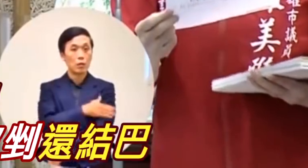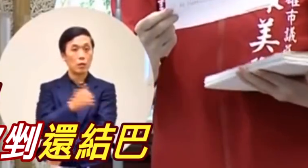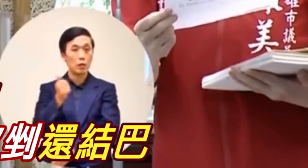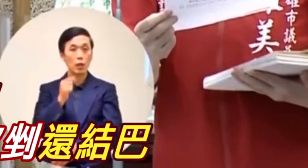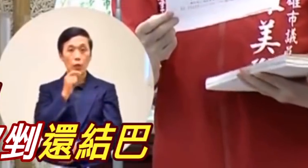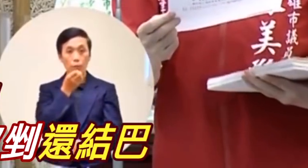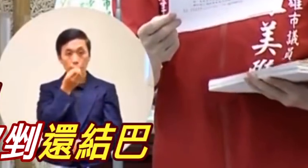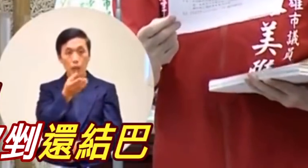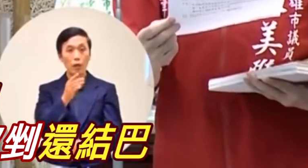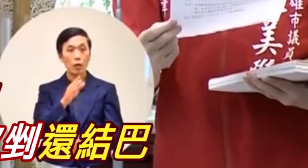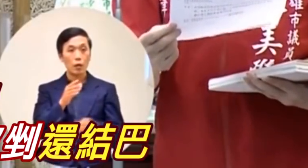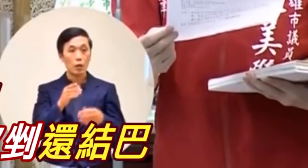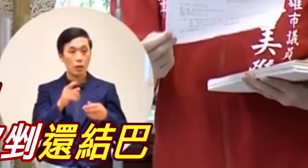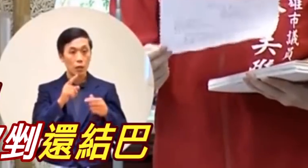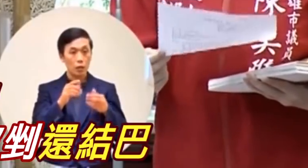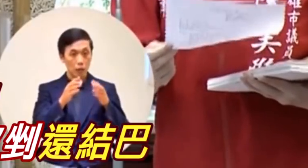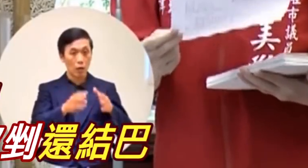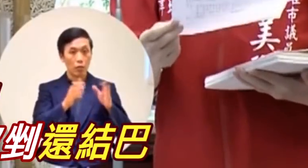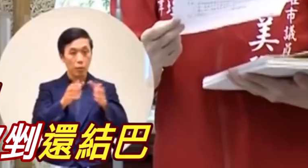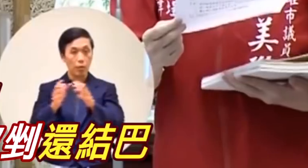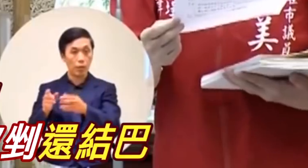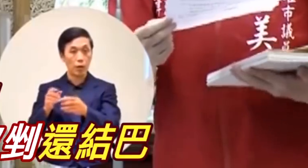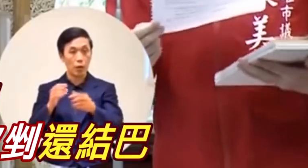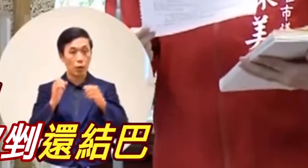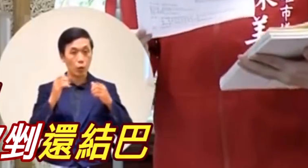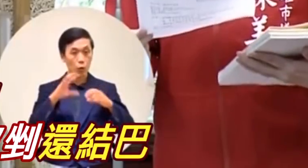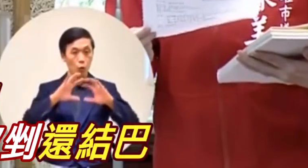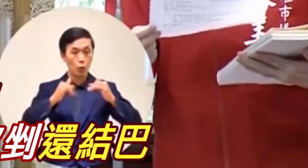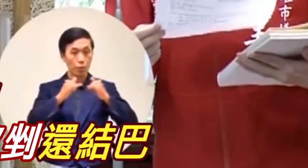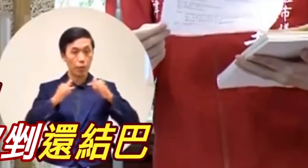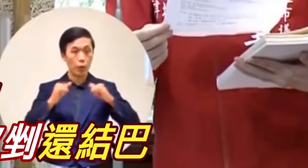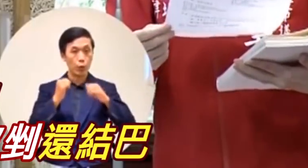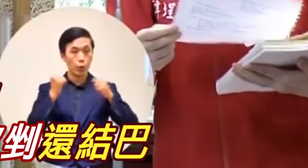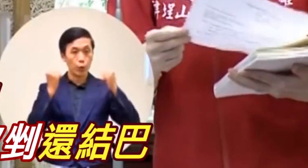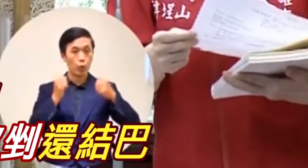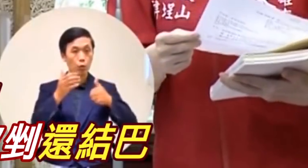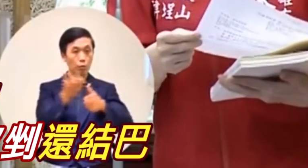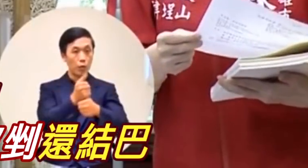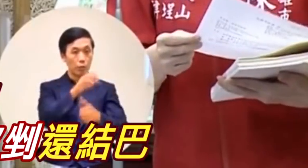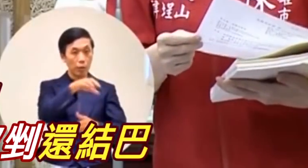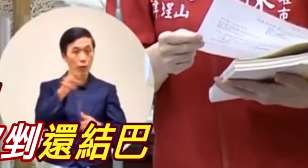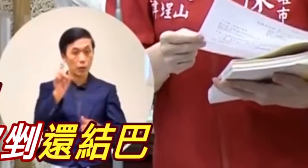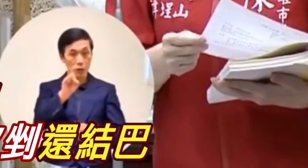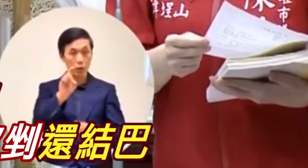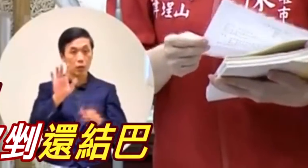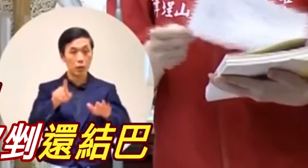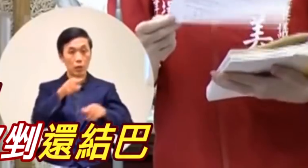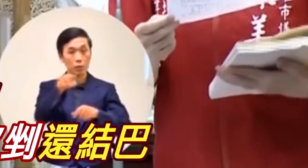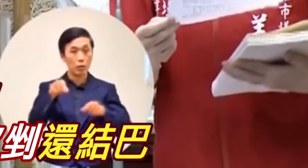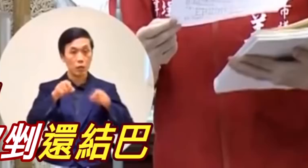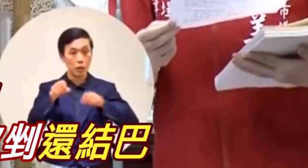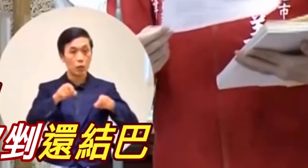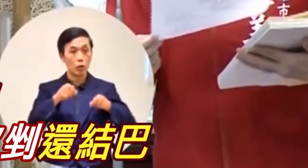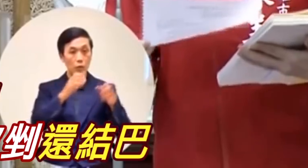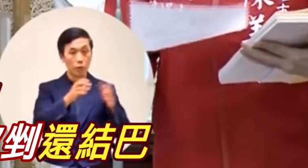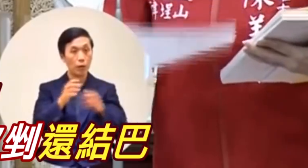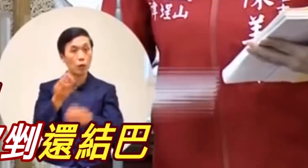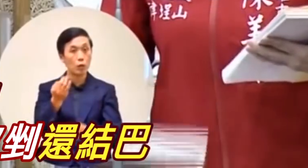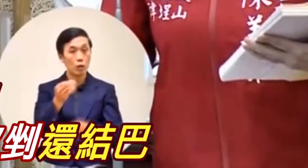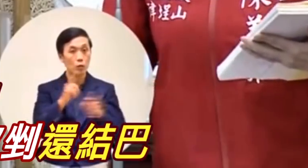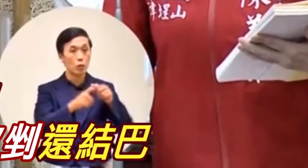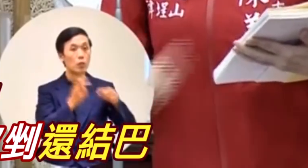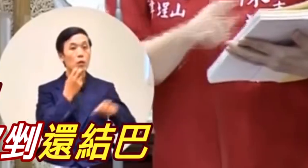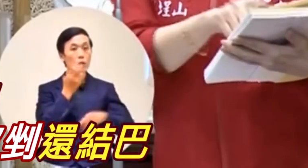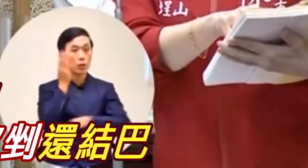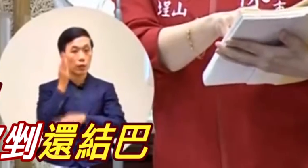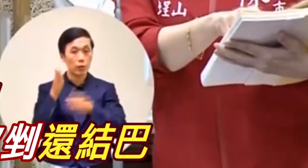有10座的全民运动国民运动中心，那现在你们预计规划的国民运动中心有几座？中央像补助像这样子额